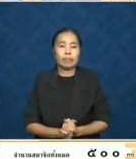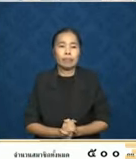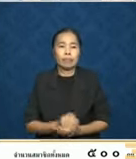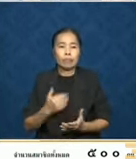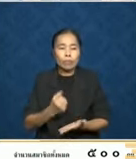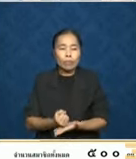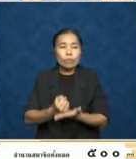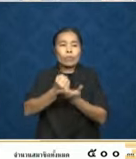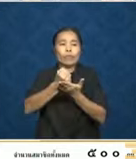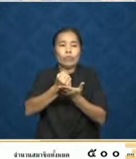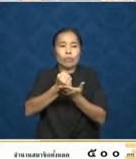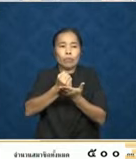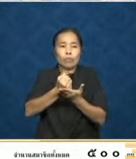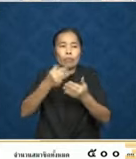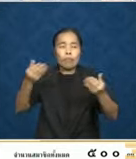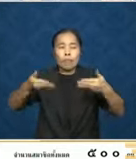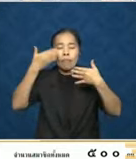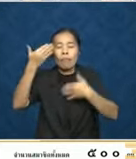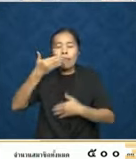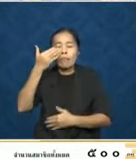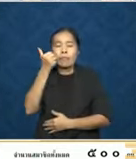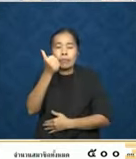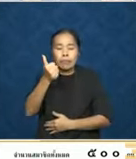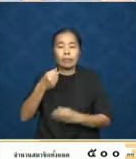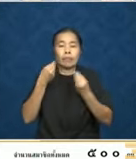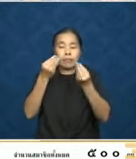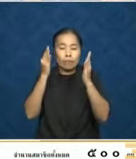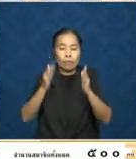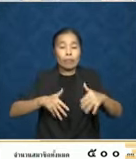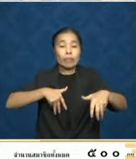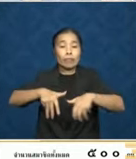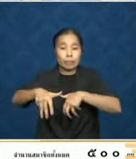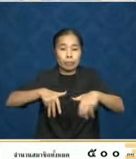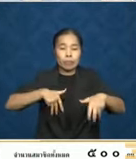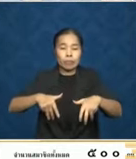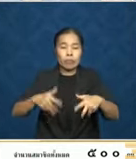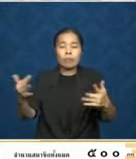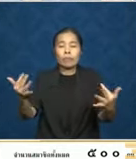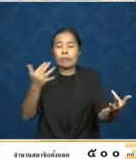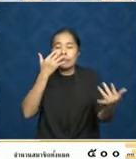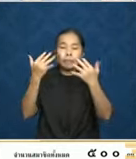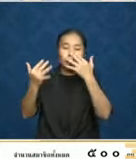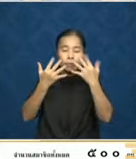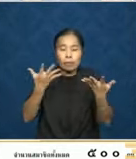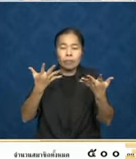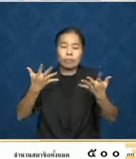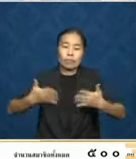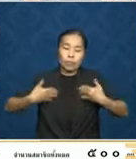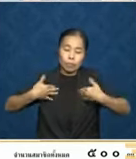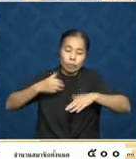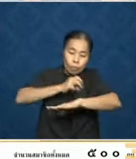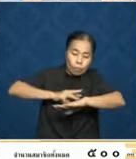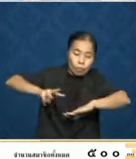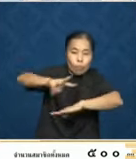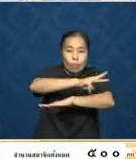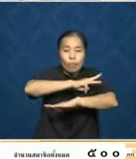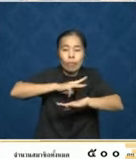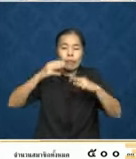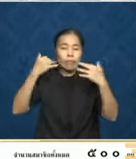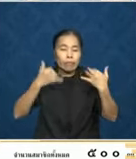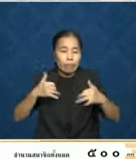ยกันคืนอากาศดีๆให้กับพี่น้องประชาชนที่ได้รับผลกระทบหรือคืนความสนุกสนานให้กับเด็กๆใน